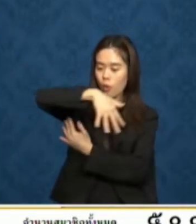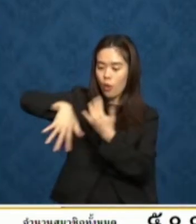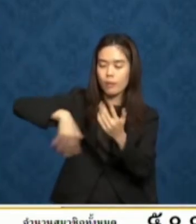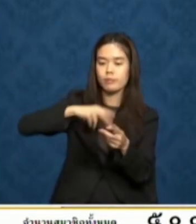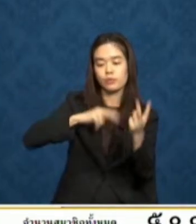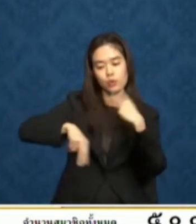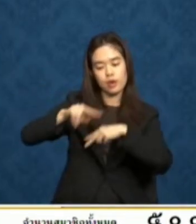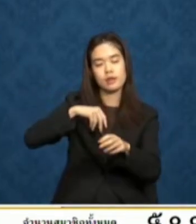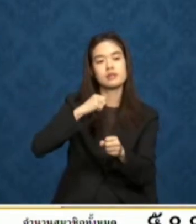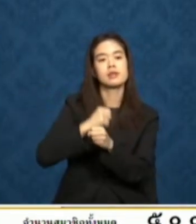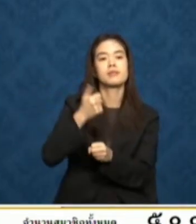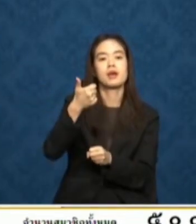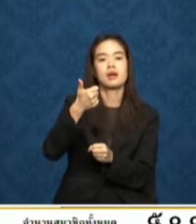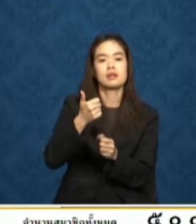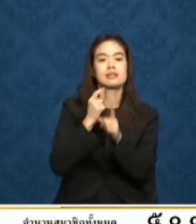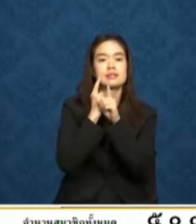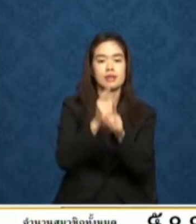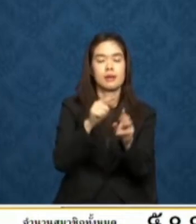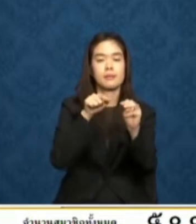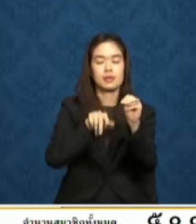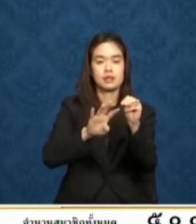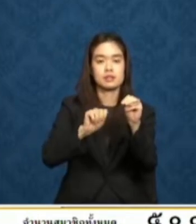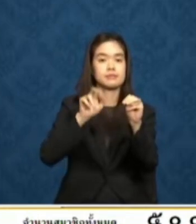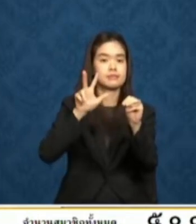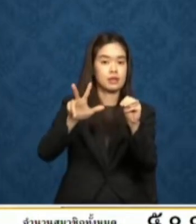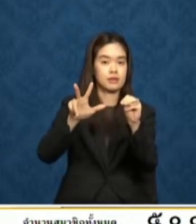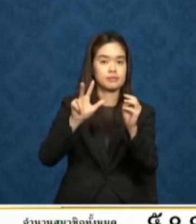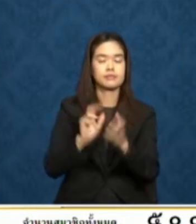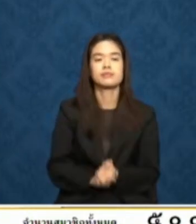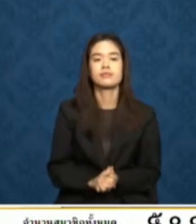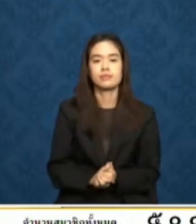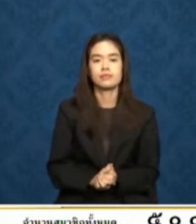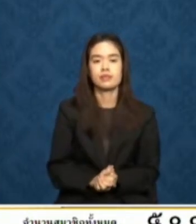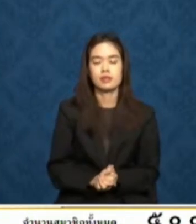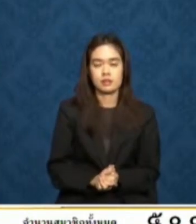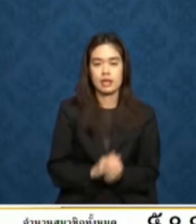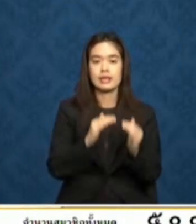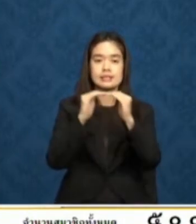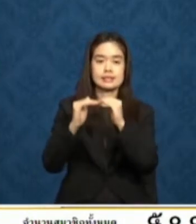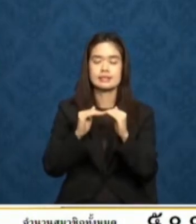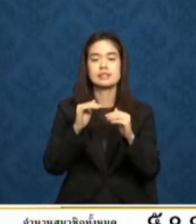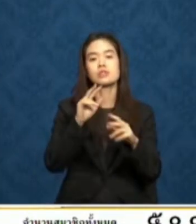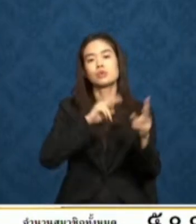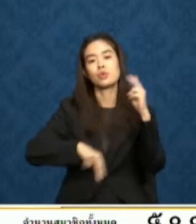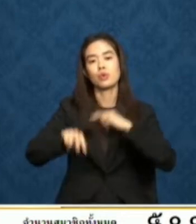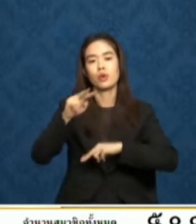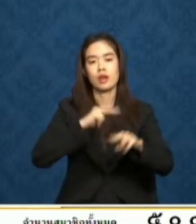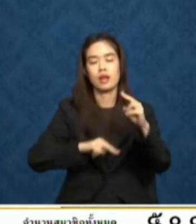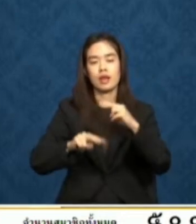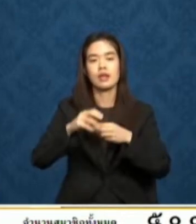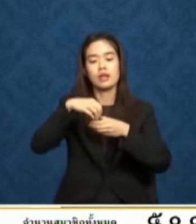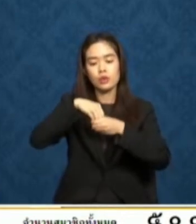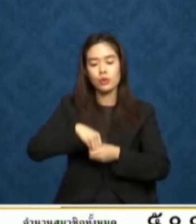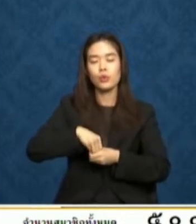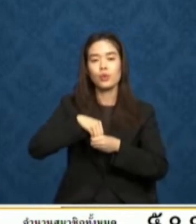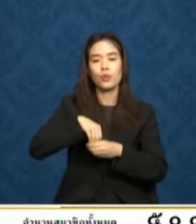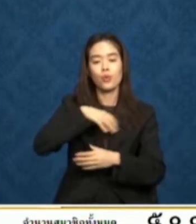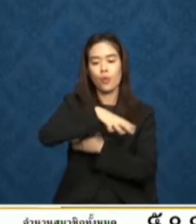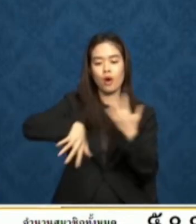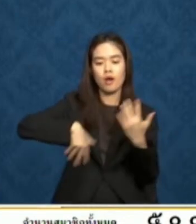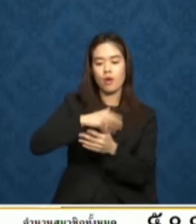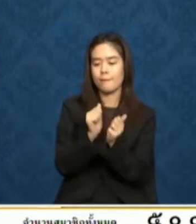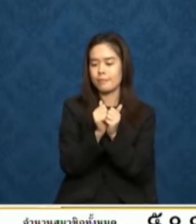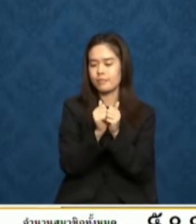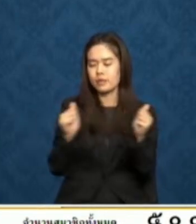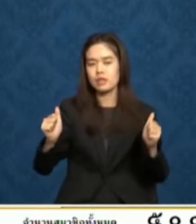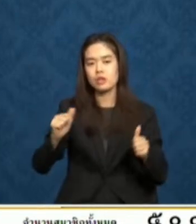ธรรมชาติตามมาตรา 43 ทำให้การคมครองสิทธิในการนำรงชีวิอยู่ในส่งแดล้มที่ดีอาจถูก